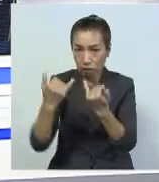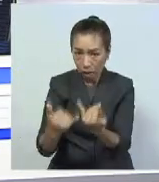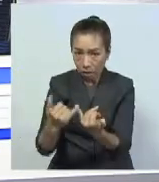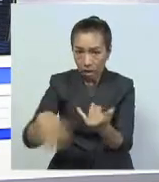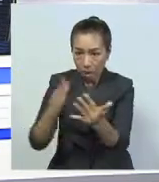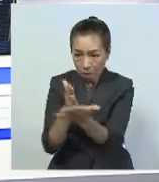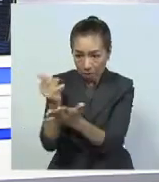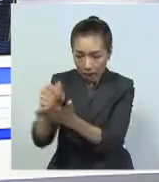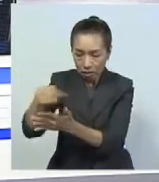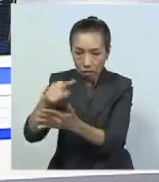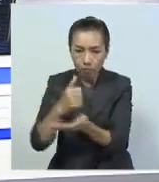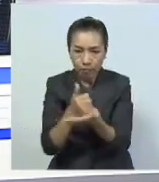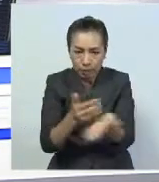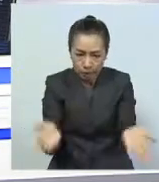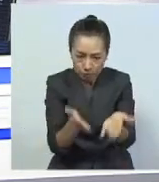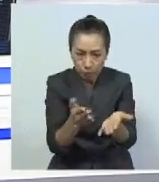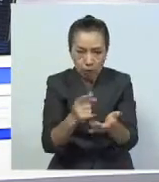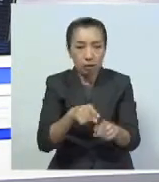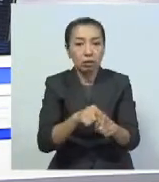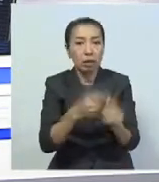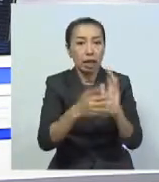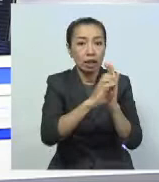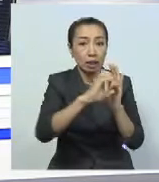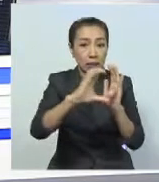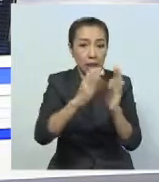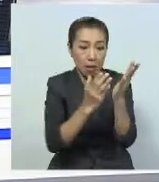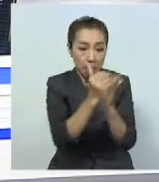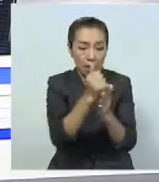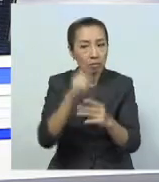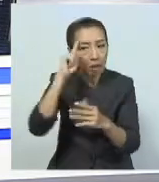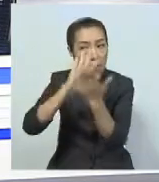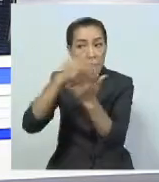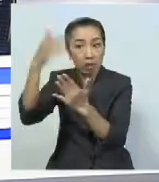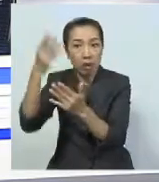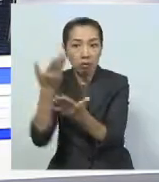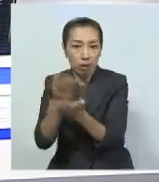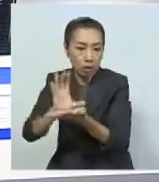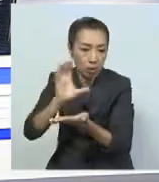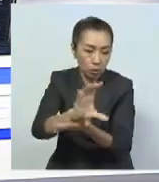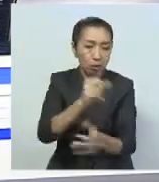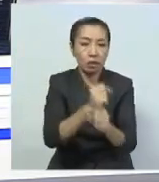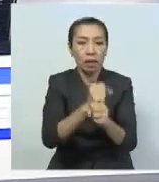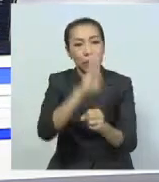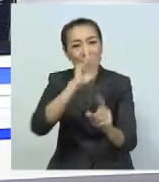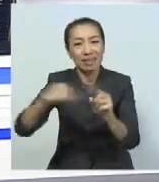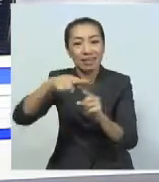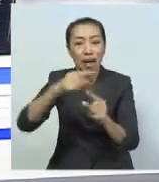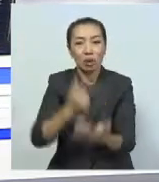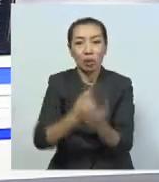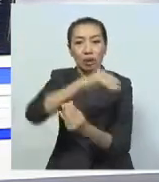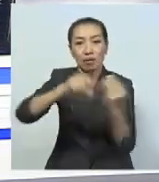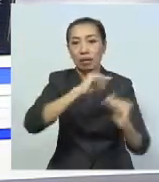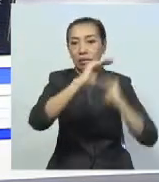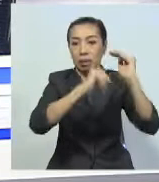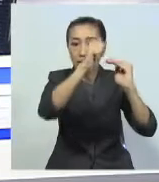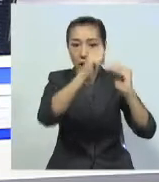น้าเพื่อที่จะผลักดันให้สำเร็จดึงดูดนักลงทุนเข้ามาลงทุนในประเทศไทยจะได้ช่วยกระตุ้นเศรษฐกิจในพื้นที่ด้วย ใช่และอย่างเราเป็น